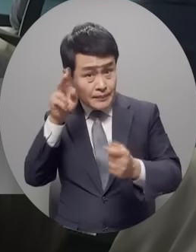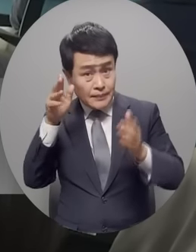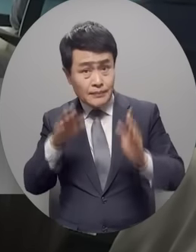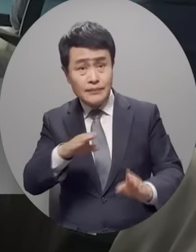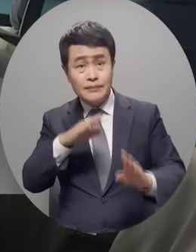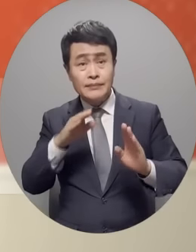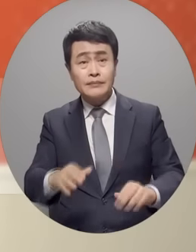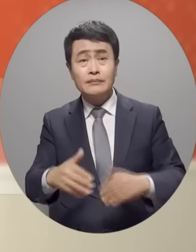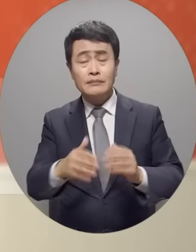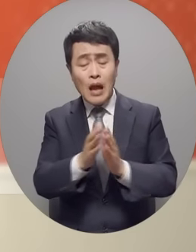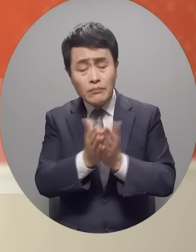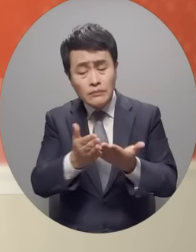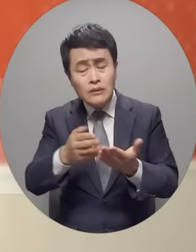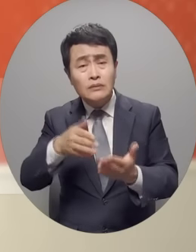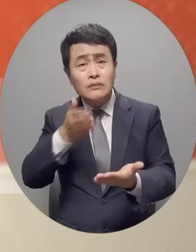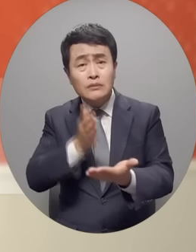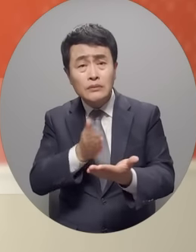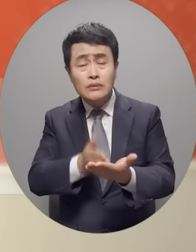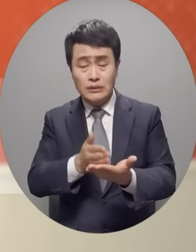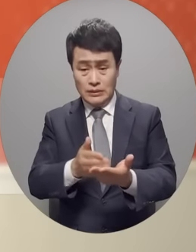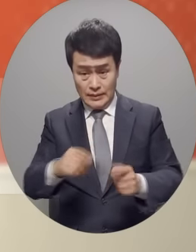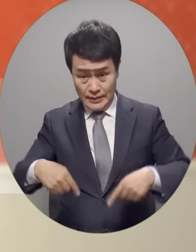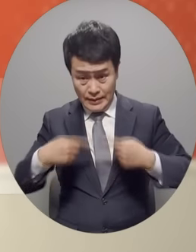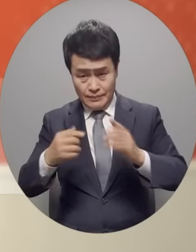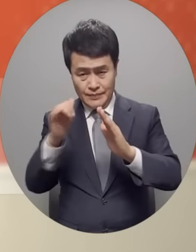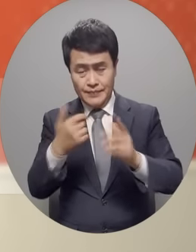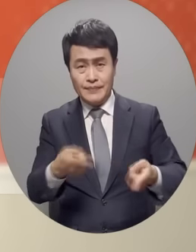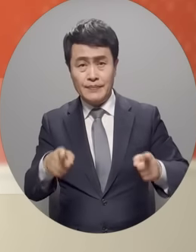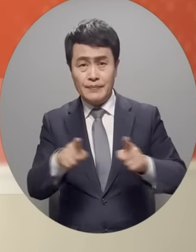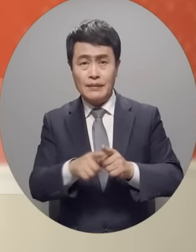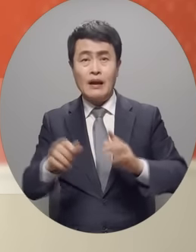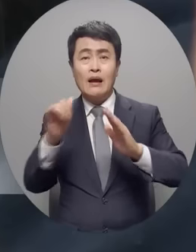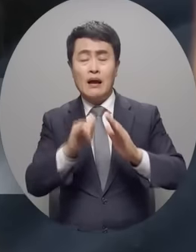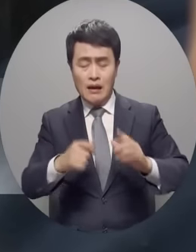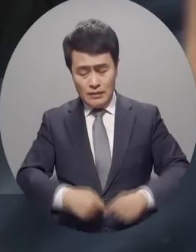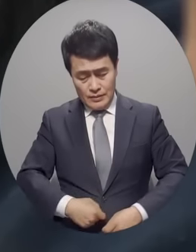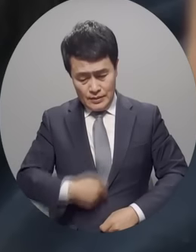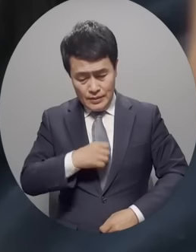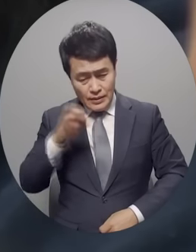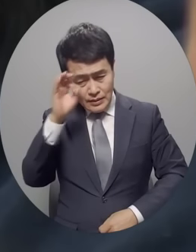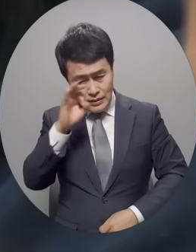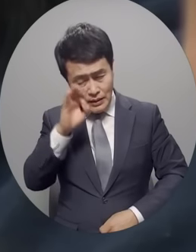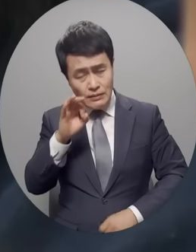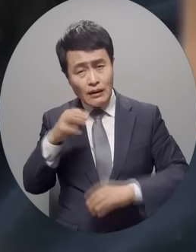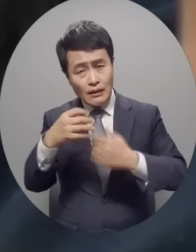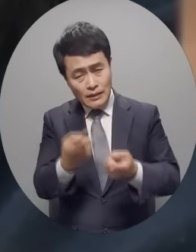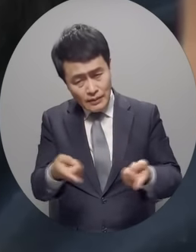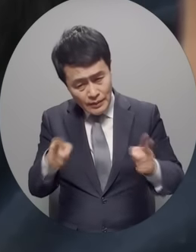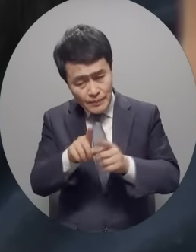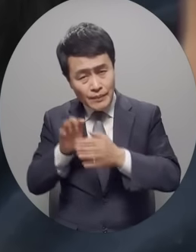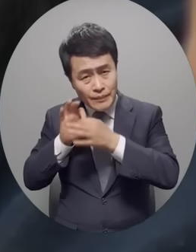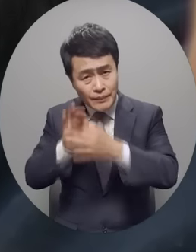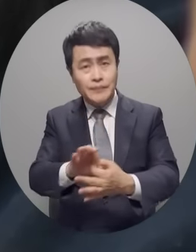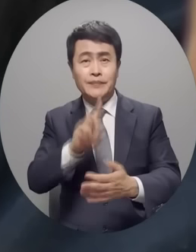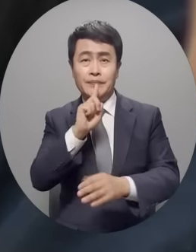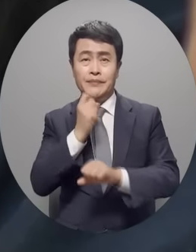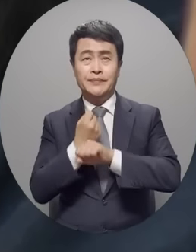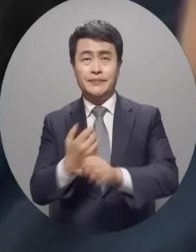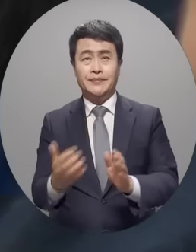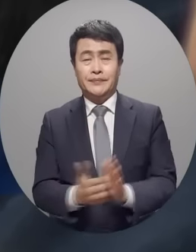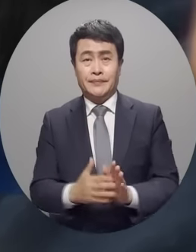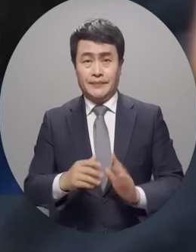북토크. 참가한 시민들은 유가족과 함께 진실을 찾아가는 여정을 끝까지 함께하겠다고 전했습니다.